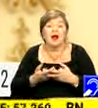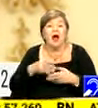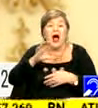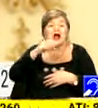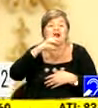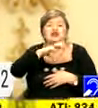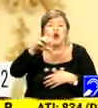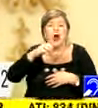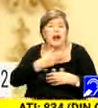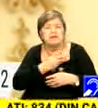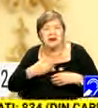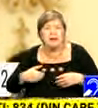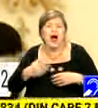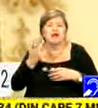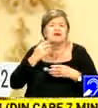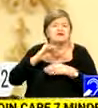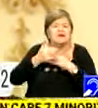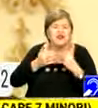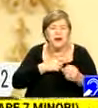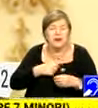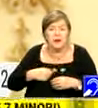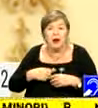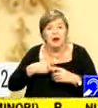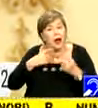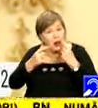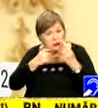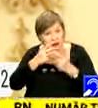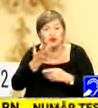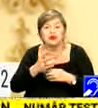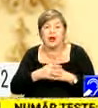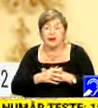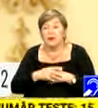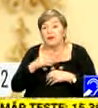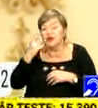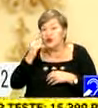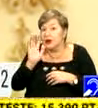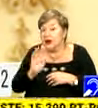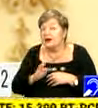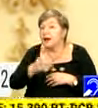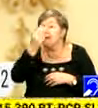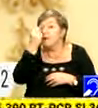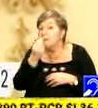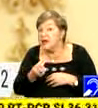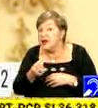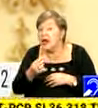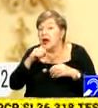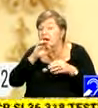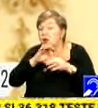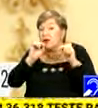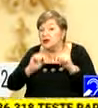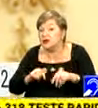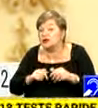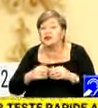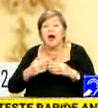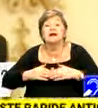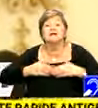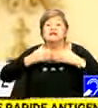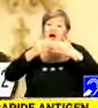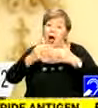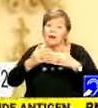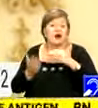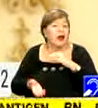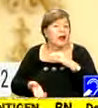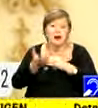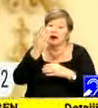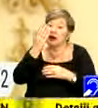locale ați vorbit? S-a avut această discuție și credem că cea mai bună soluție în acest moment este prorogarea de termen. Pentru